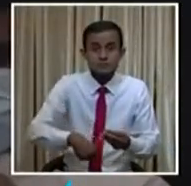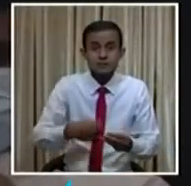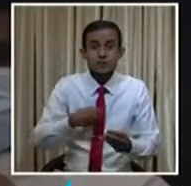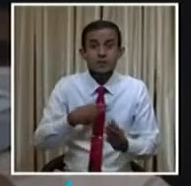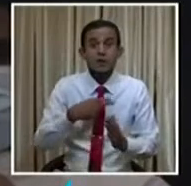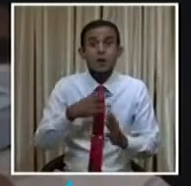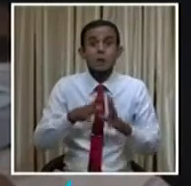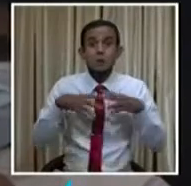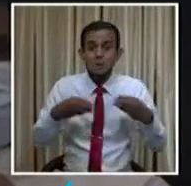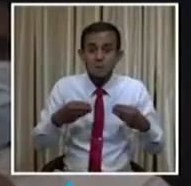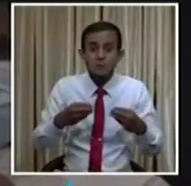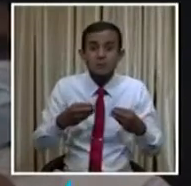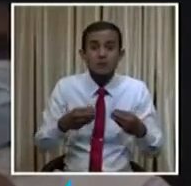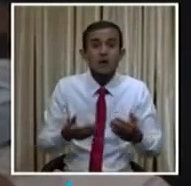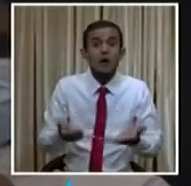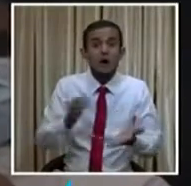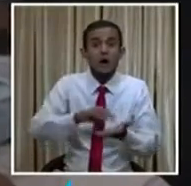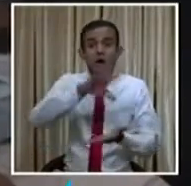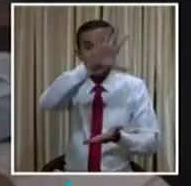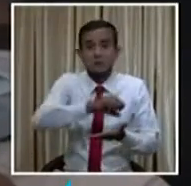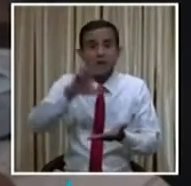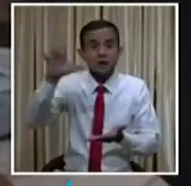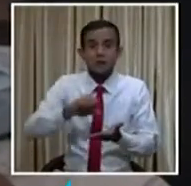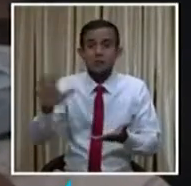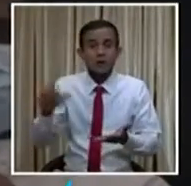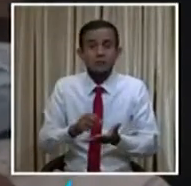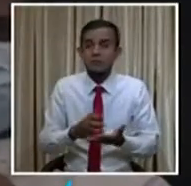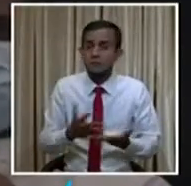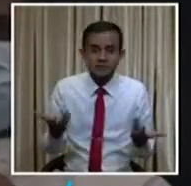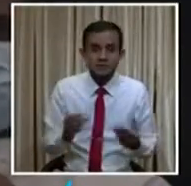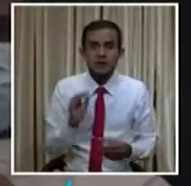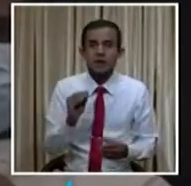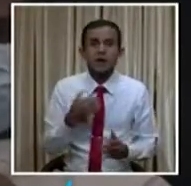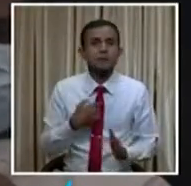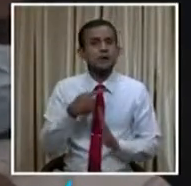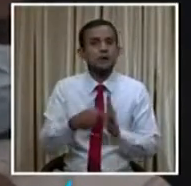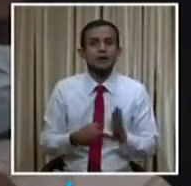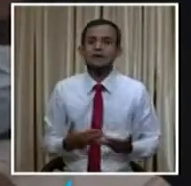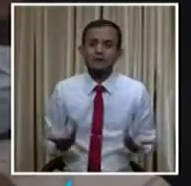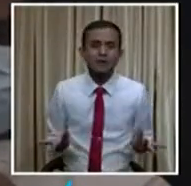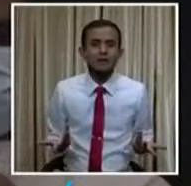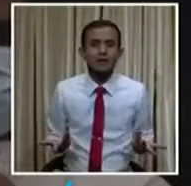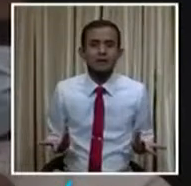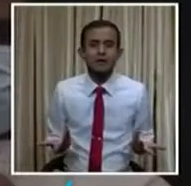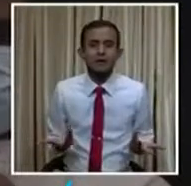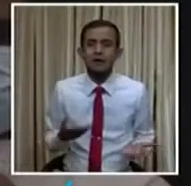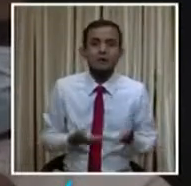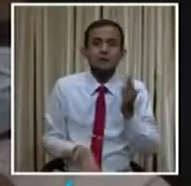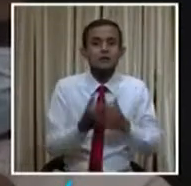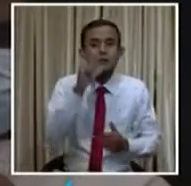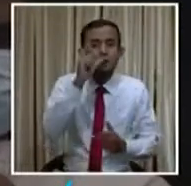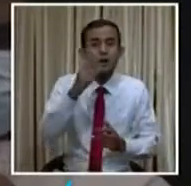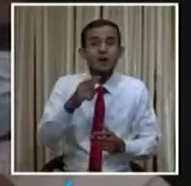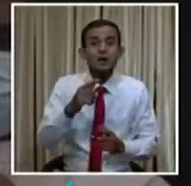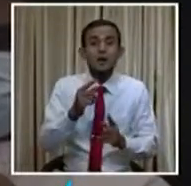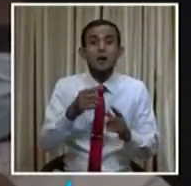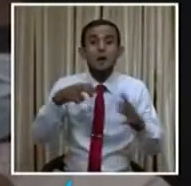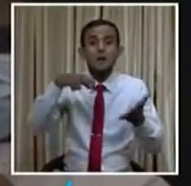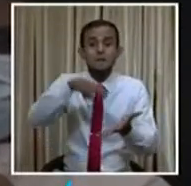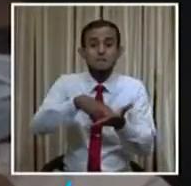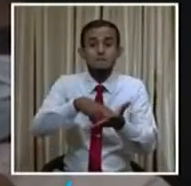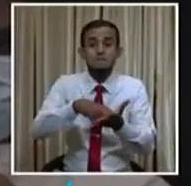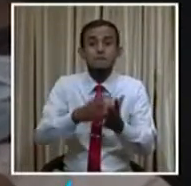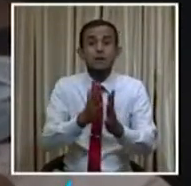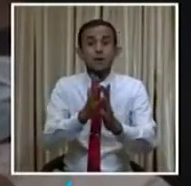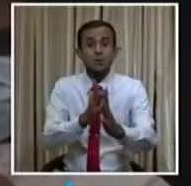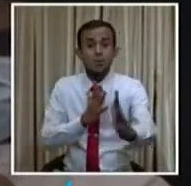ජාතික සම්පත් අත්පත් කරගත්තේ නැත්නම් අපිට රටක් නැහැ අද ගිහිල්ලා බලන්න පාස්පෝර්ට් පොලිමේ එදා චිත්‍ර අදපු